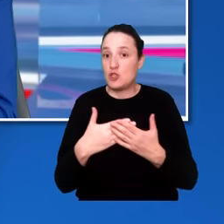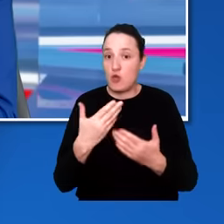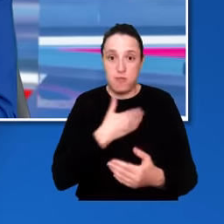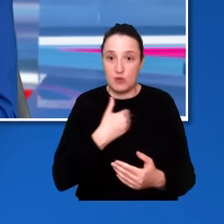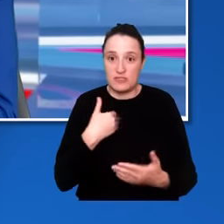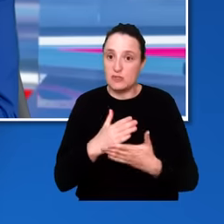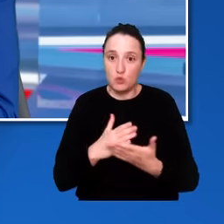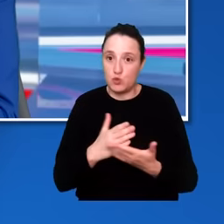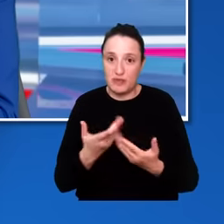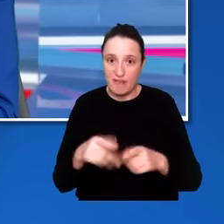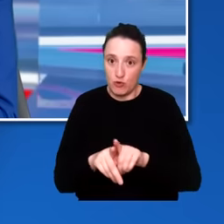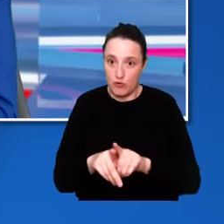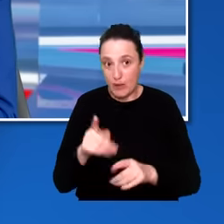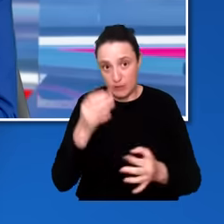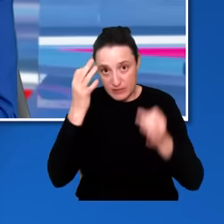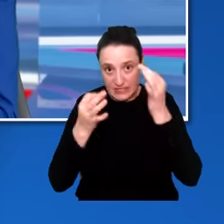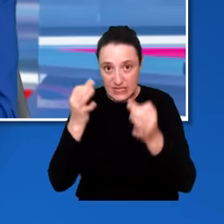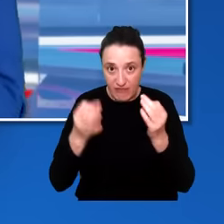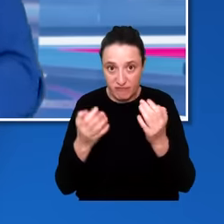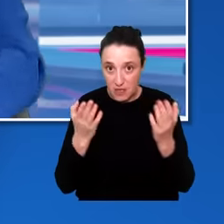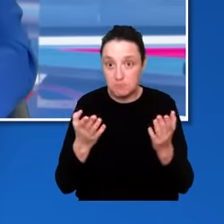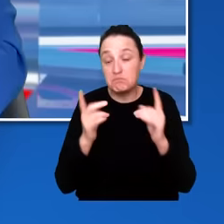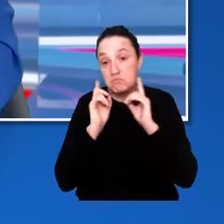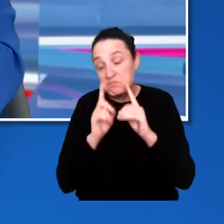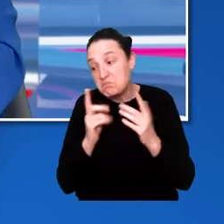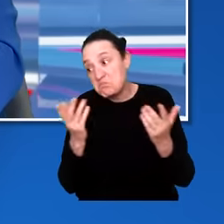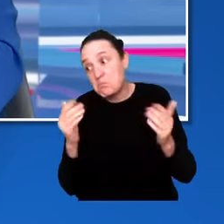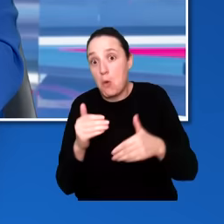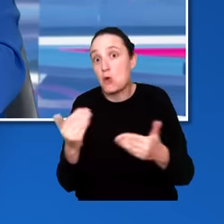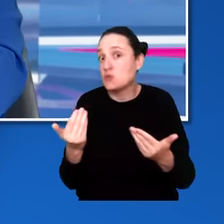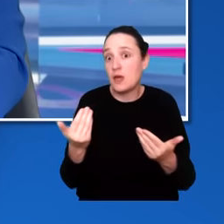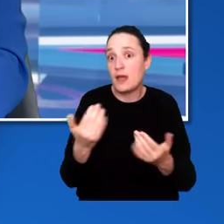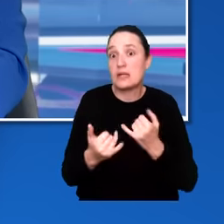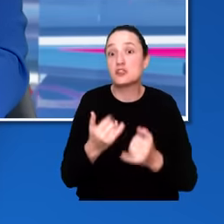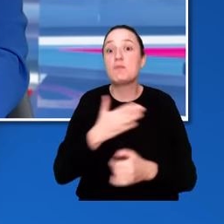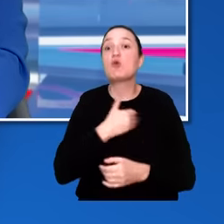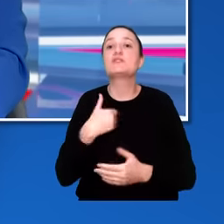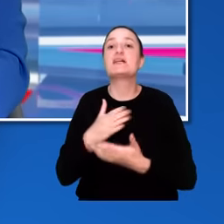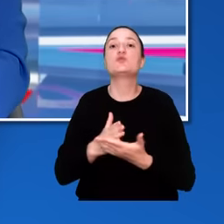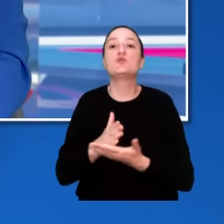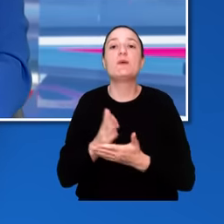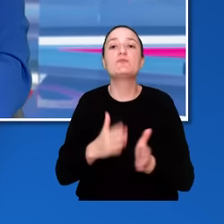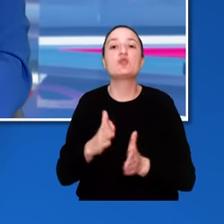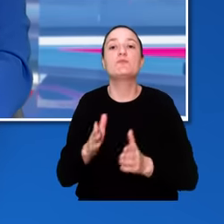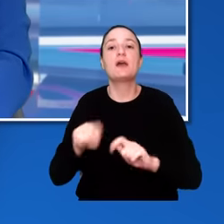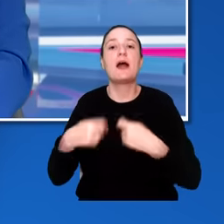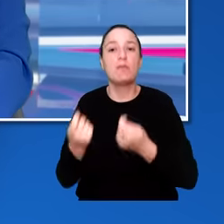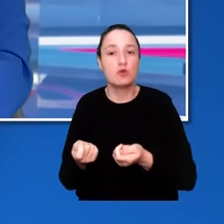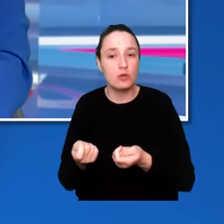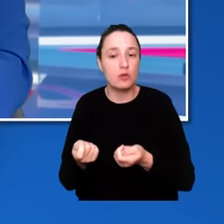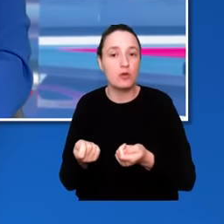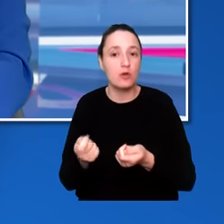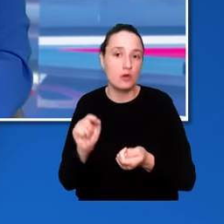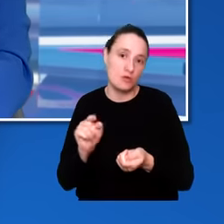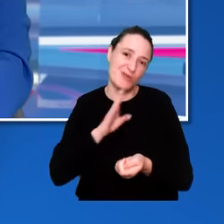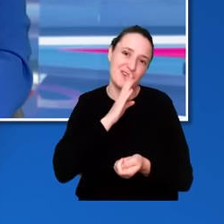nie robiły. No, rzeczywiście, można powiedzieć, że gdyby polskie służby taki raport sporządziły, to chyba